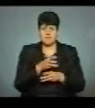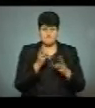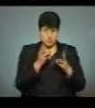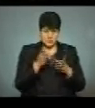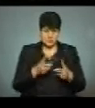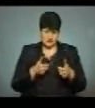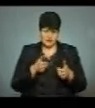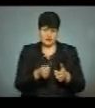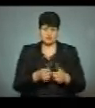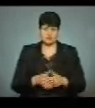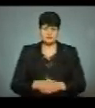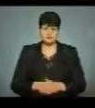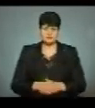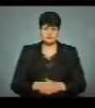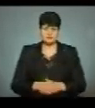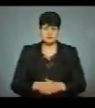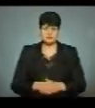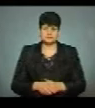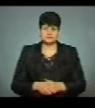натиснути на ваш.